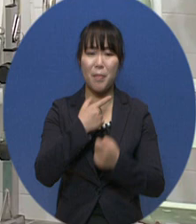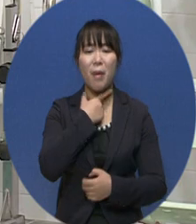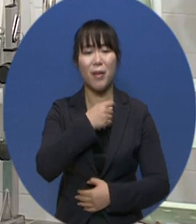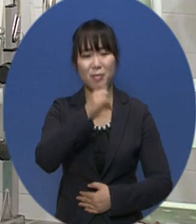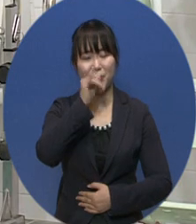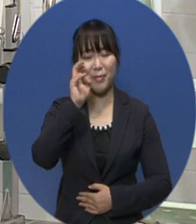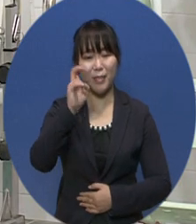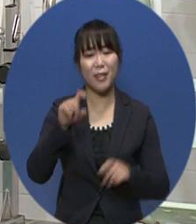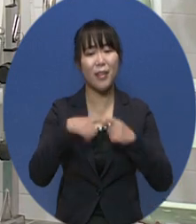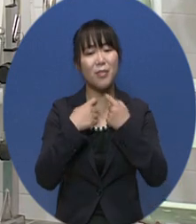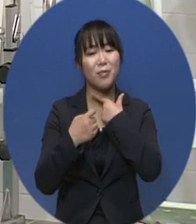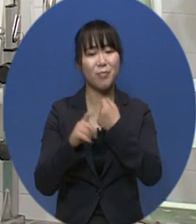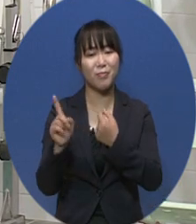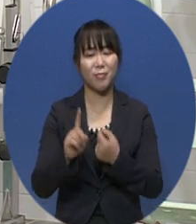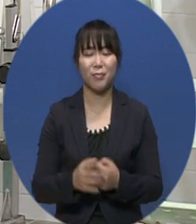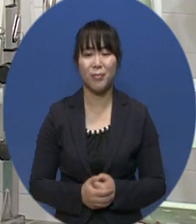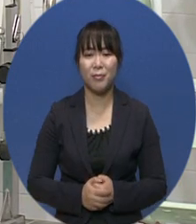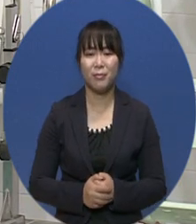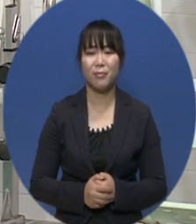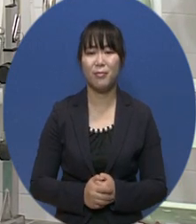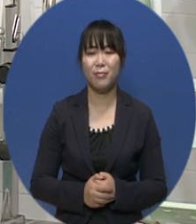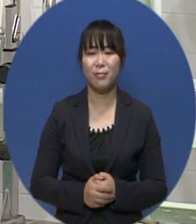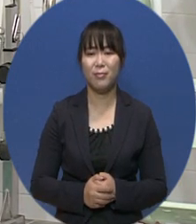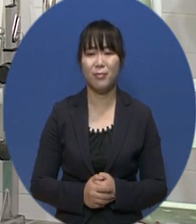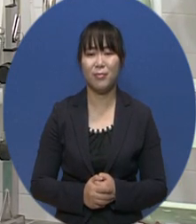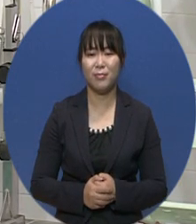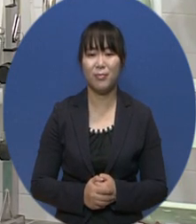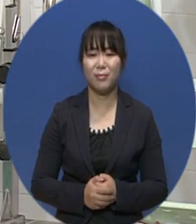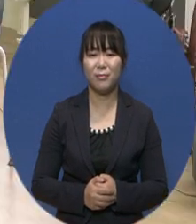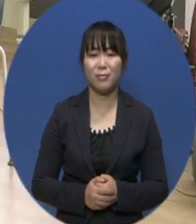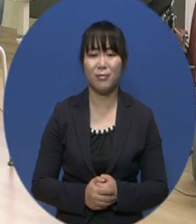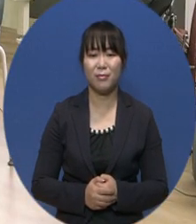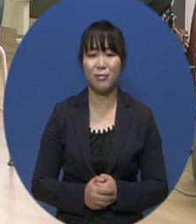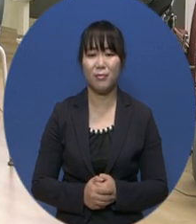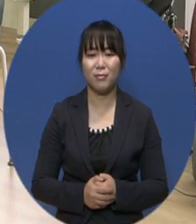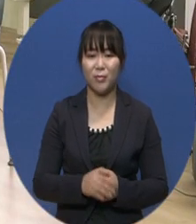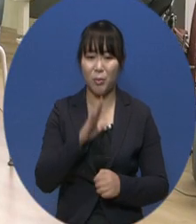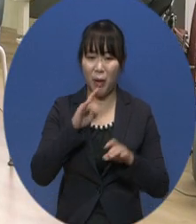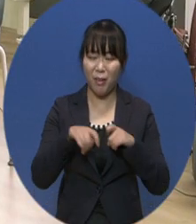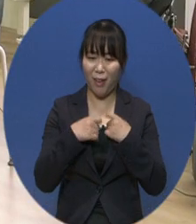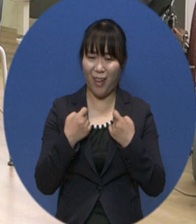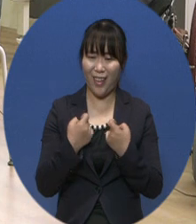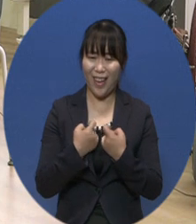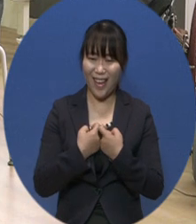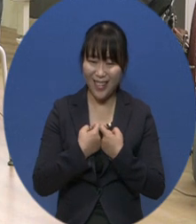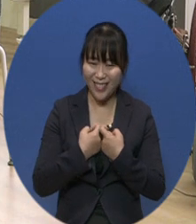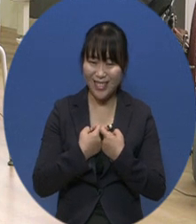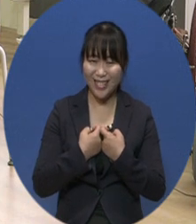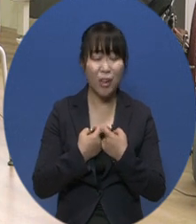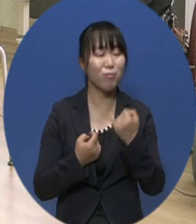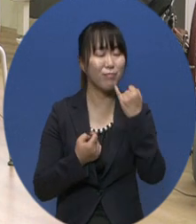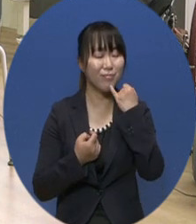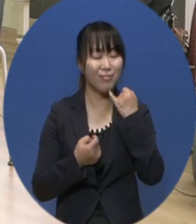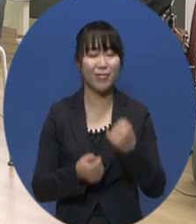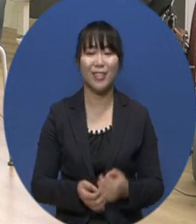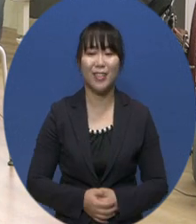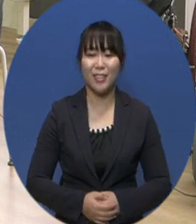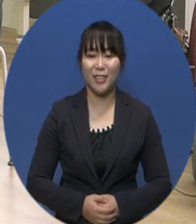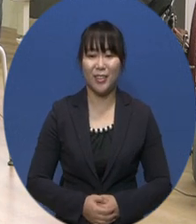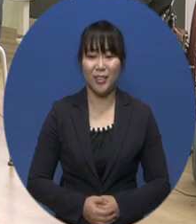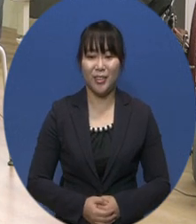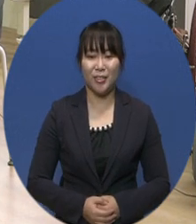같아요. 개인적인 소망은 어떤 게 있을까요? 네. 아, 너무 개인적인 건데. 네. 아, 괜찮습니다. 네. 네.